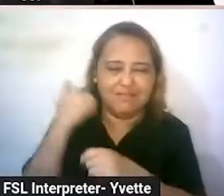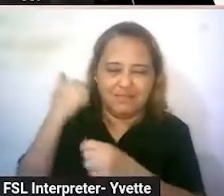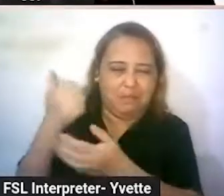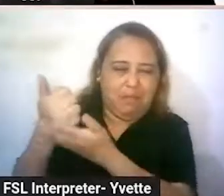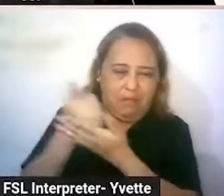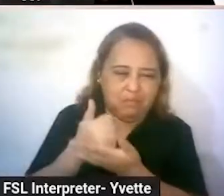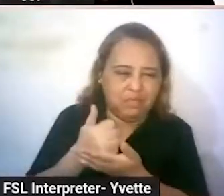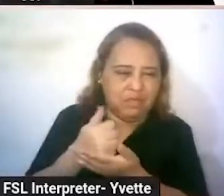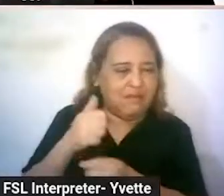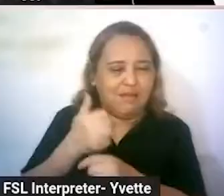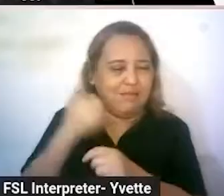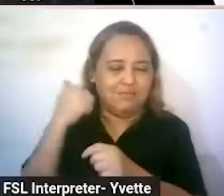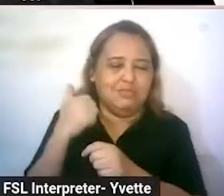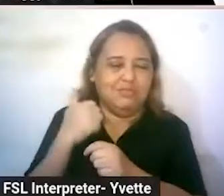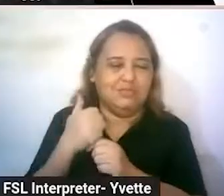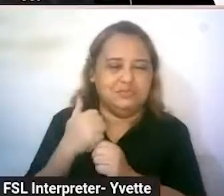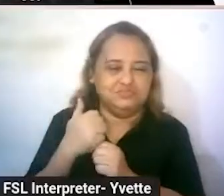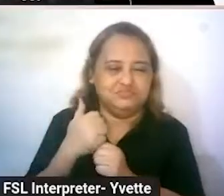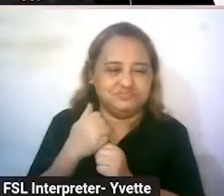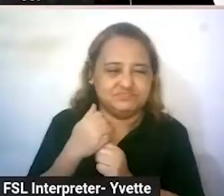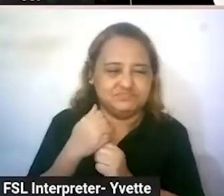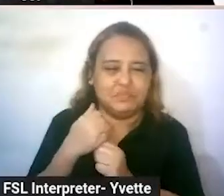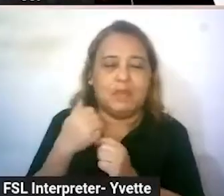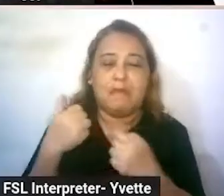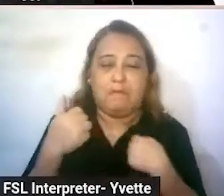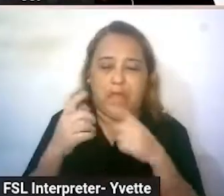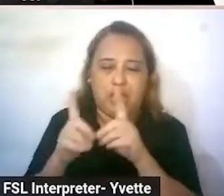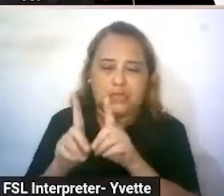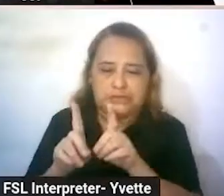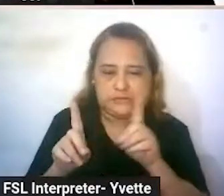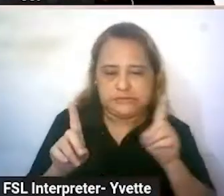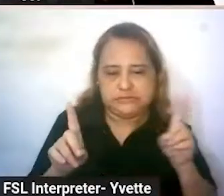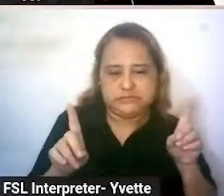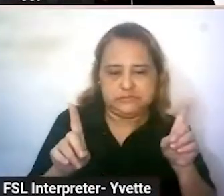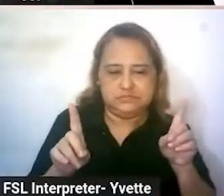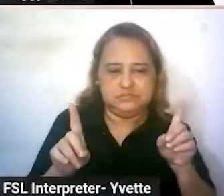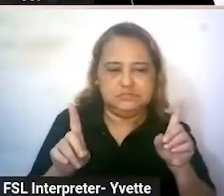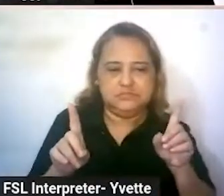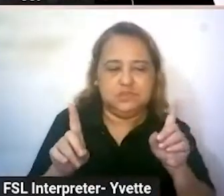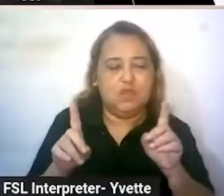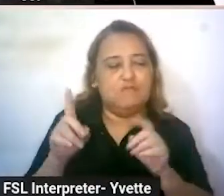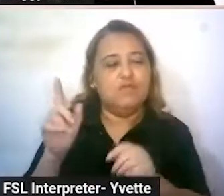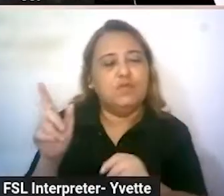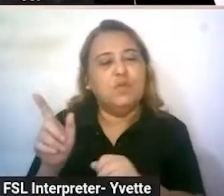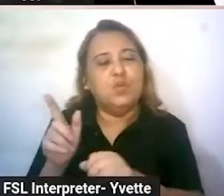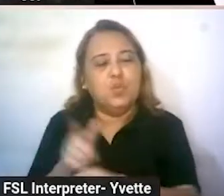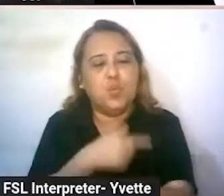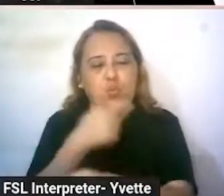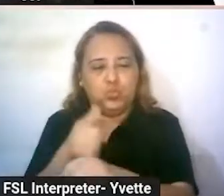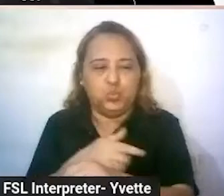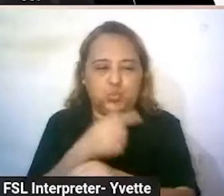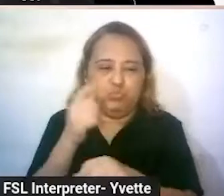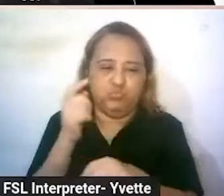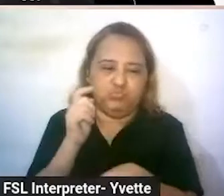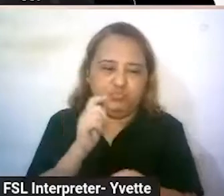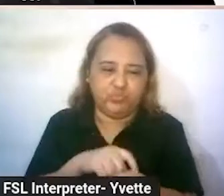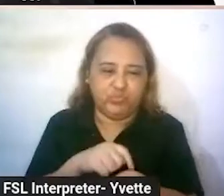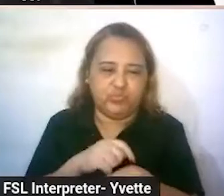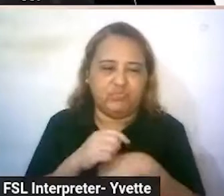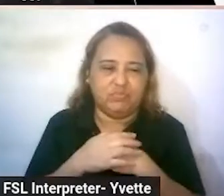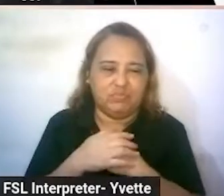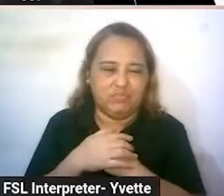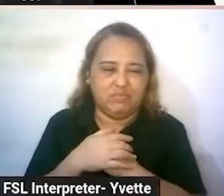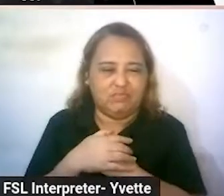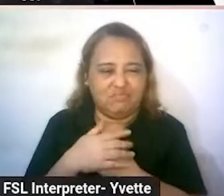ako sumasama. So, I isolated myself for a long, long time. Siguro, it took me decades to